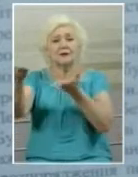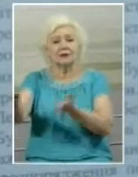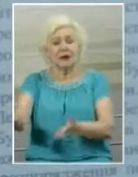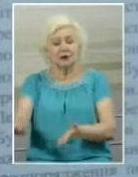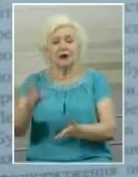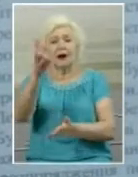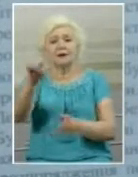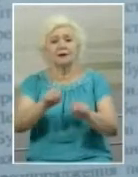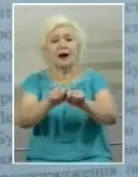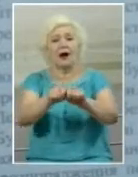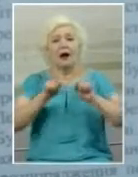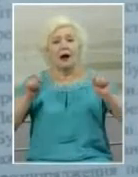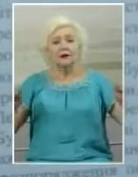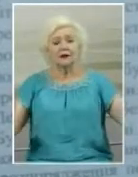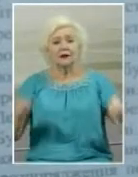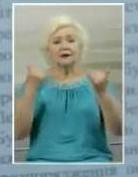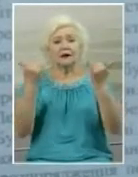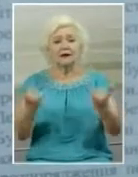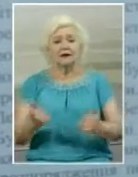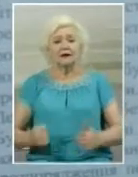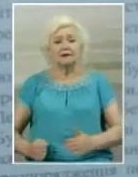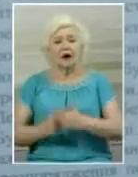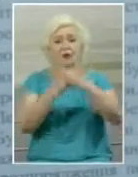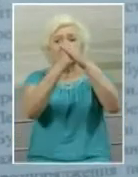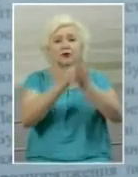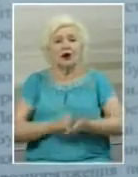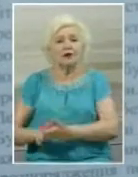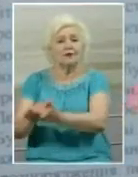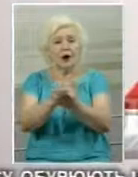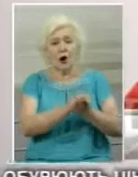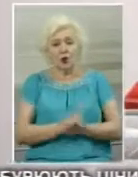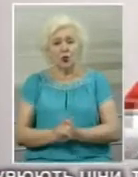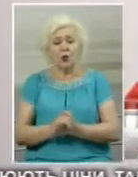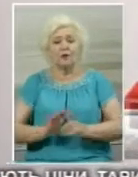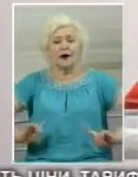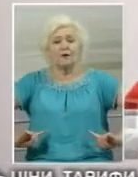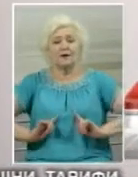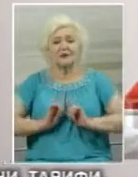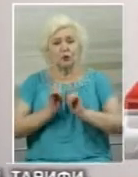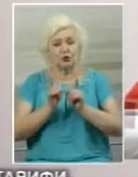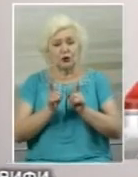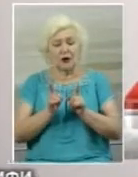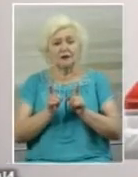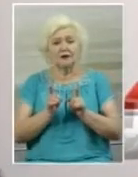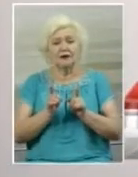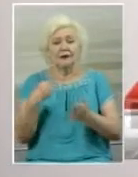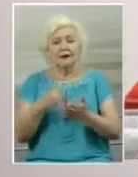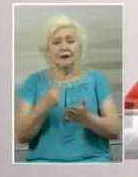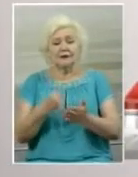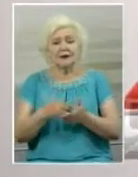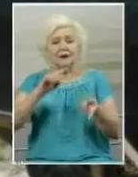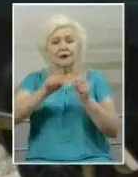на открытие современного причального комплекса. Возмущают ціни, то